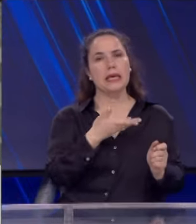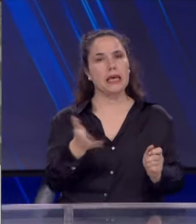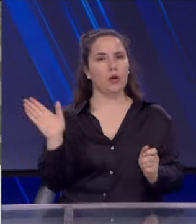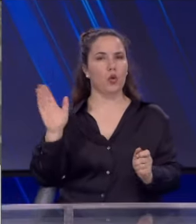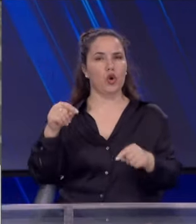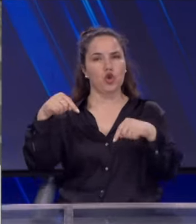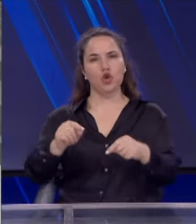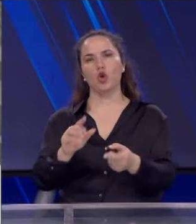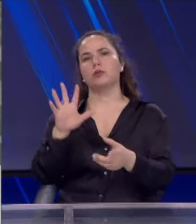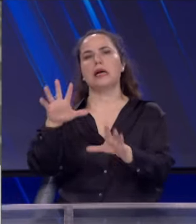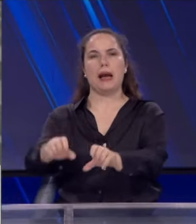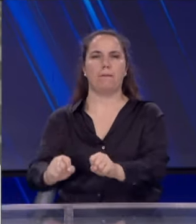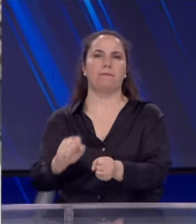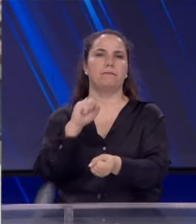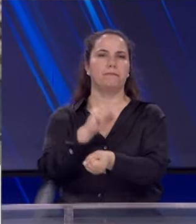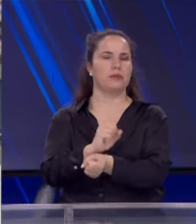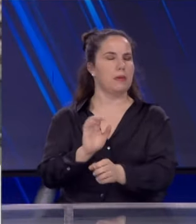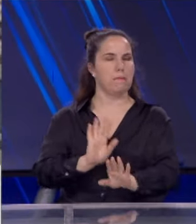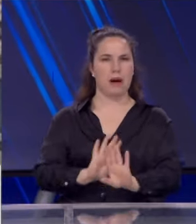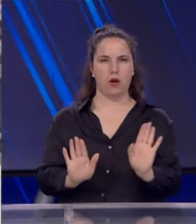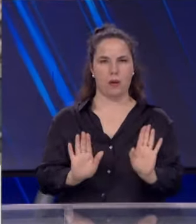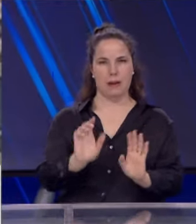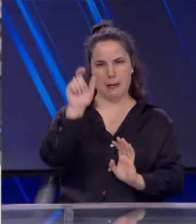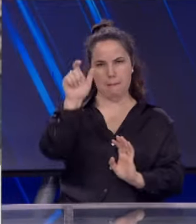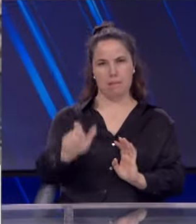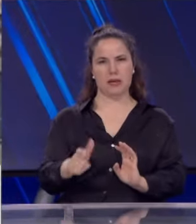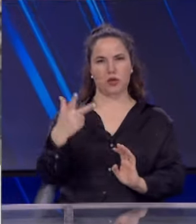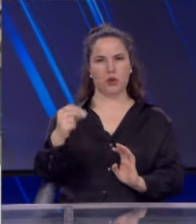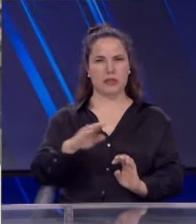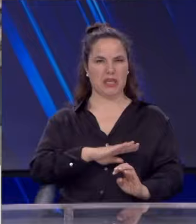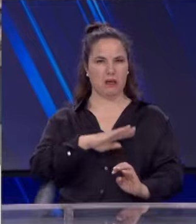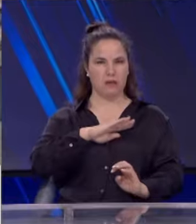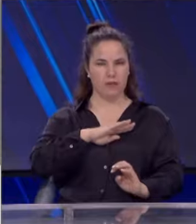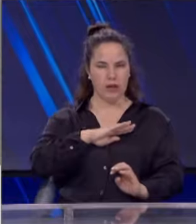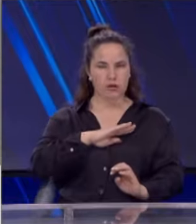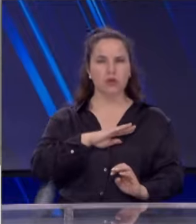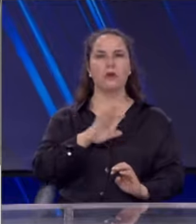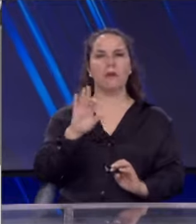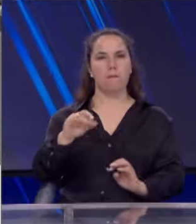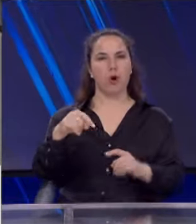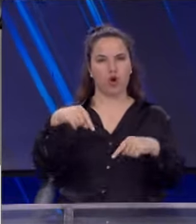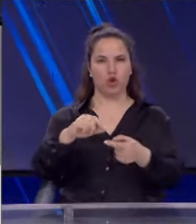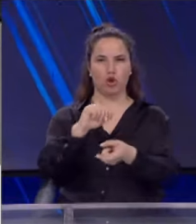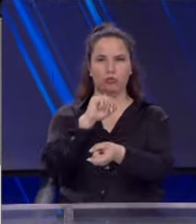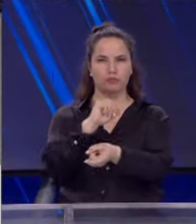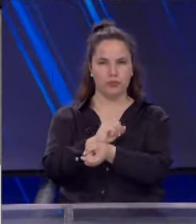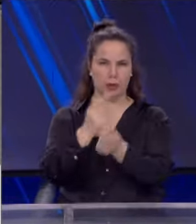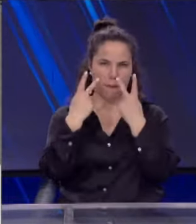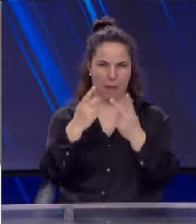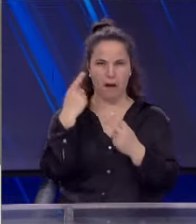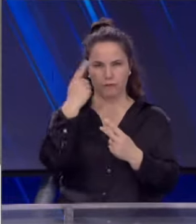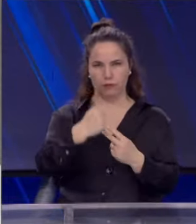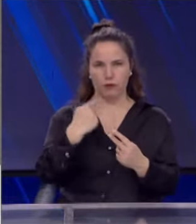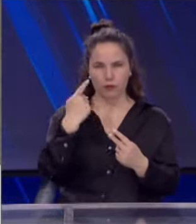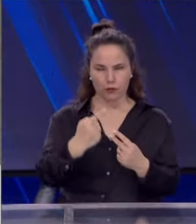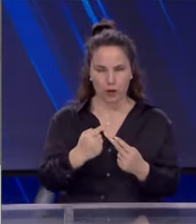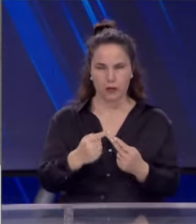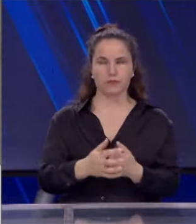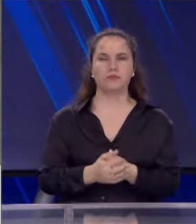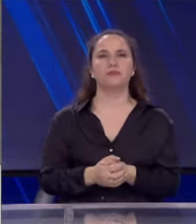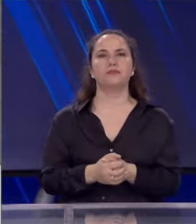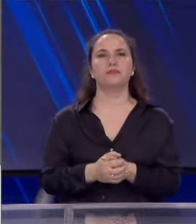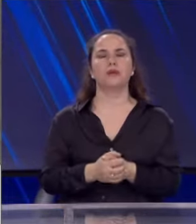deputetit. 30 vjeçari, banues në fushkuqe të Kurbinit, është vënë në pranga në kuadër të operacionit sundimi i